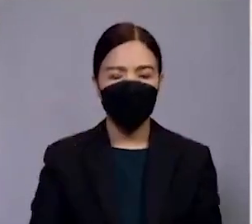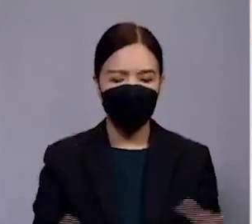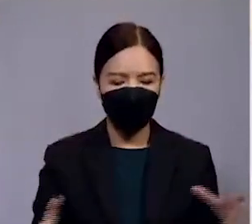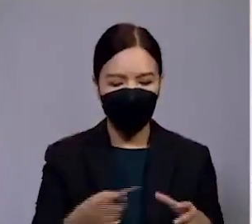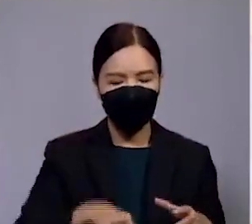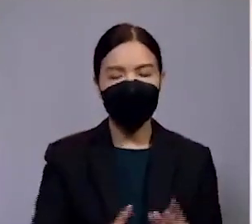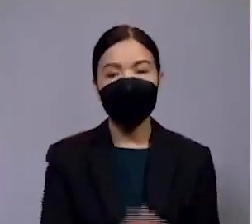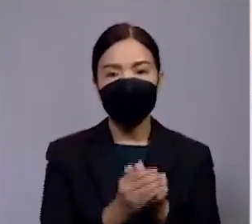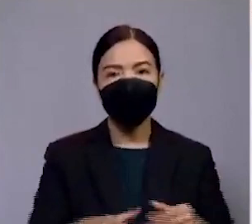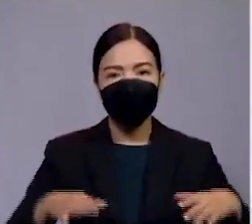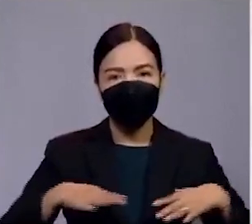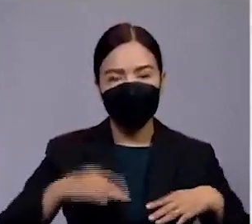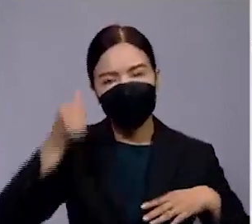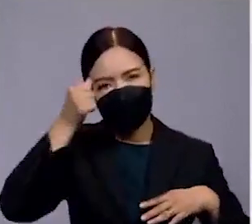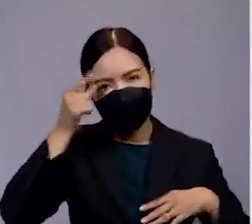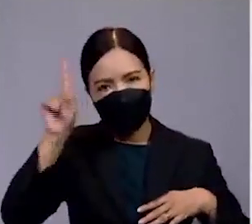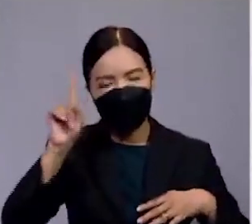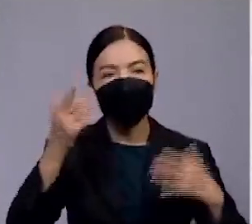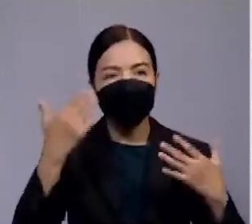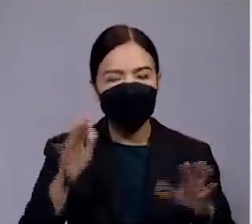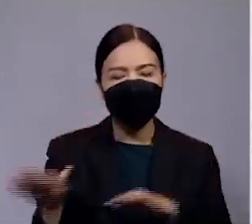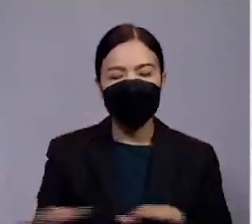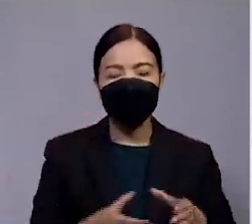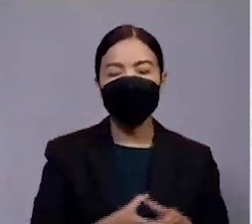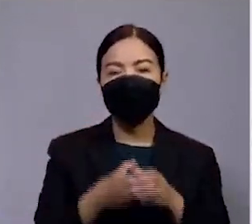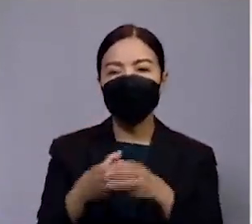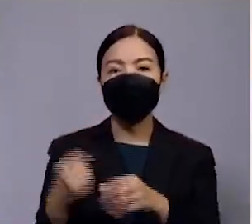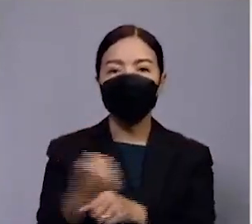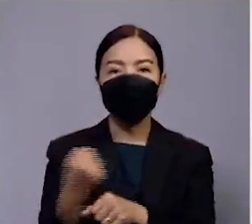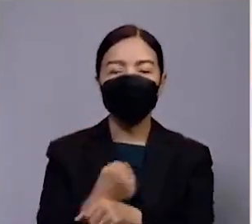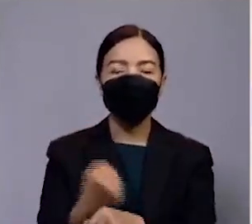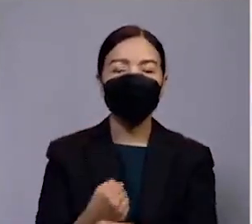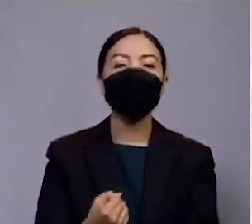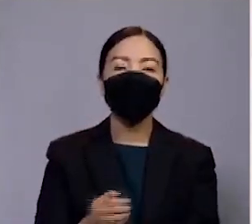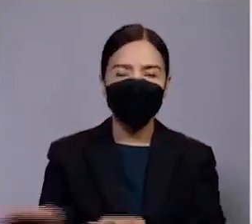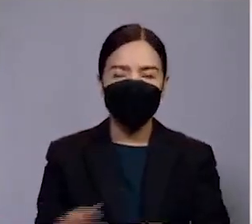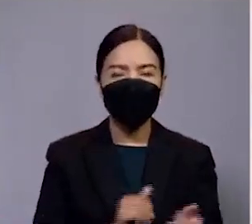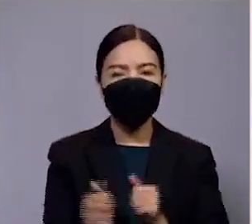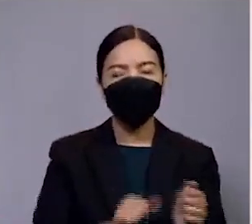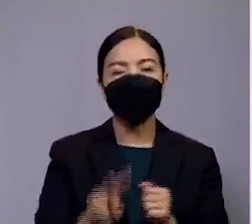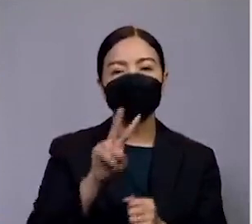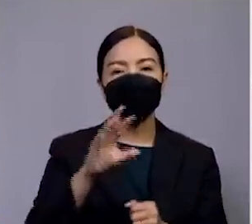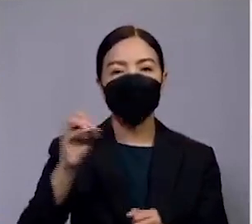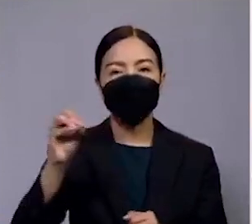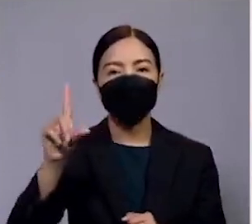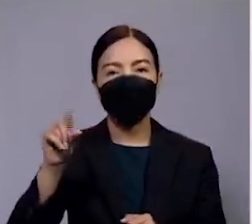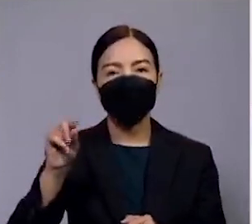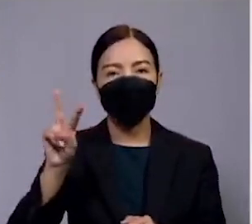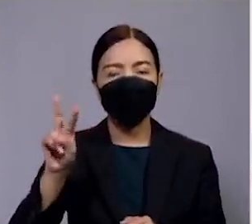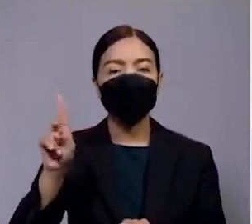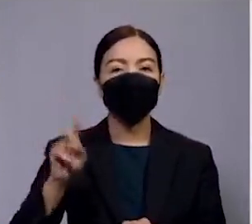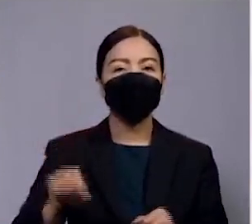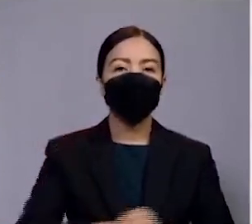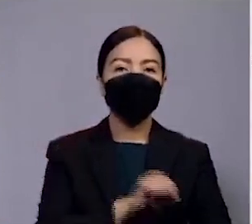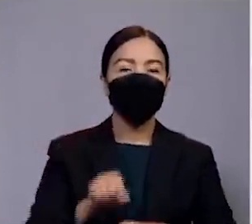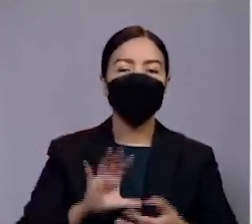1วันนะครับก่อนเข้าแคมป์ฝึกซ้อมเตรียมลุยศึกวอลเลย์บอลหญิงอาเซียนกรังปรีครั้งที่2ปี2022สัปดาห์แรกที่ชาติชายฮอลล์สนามกีฬ